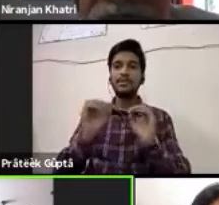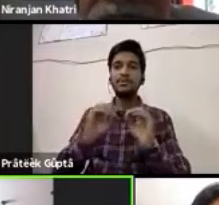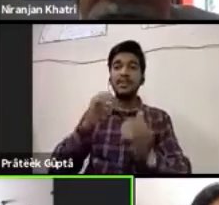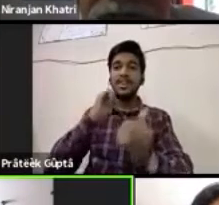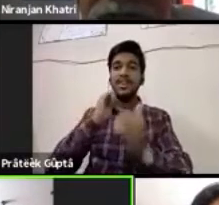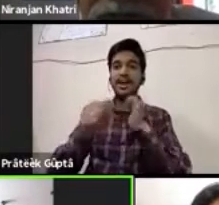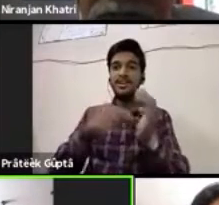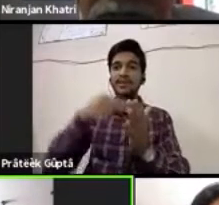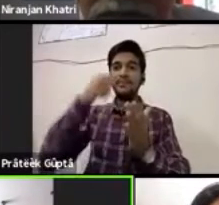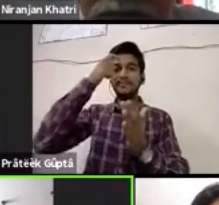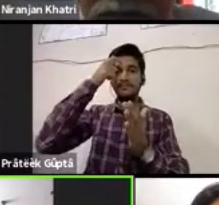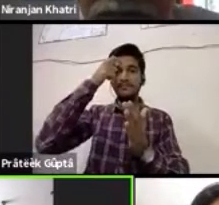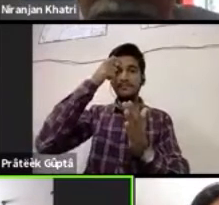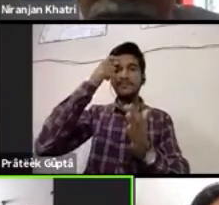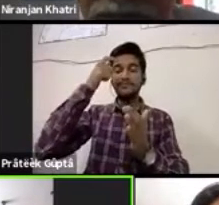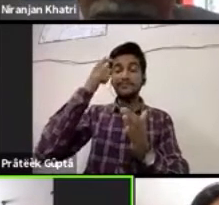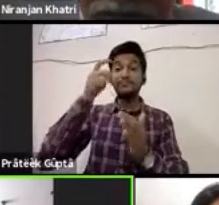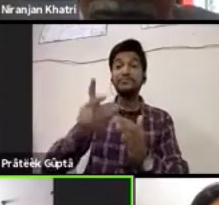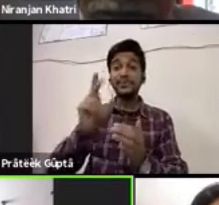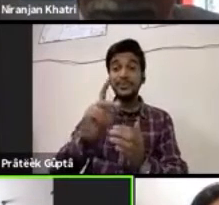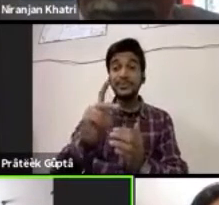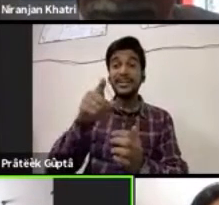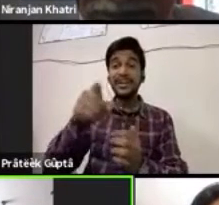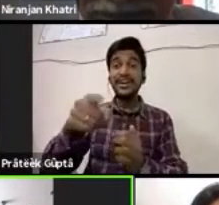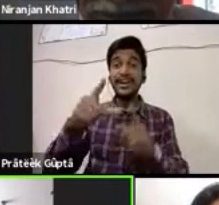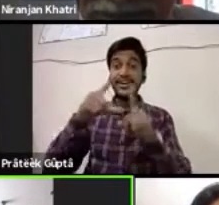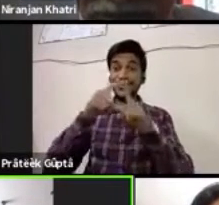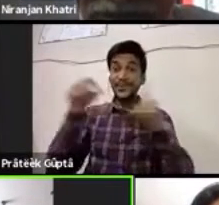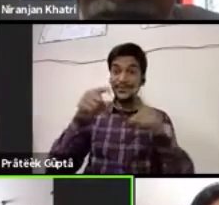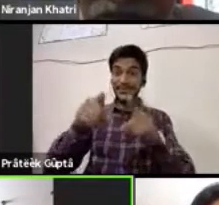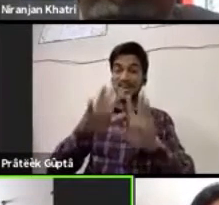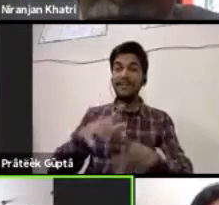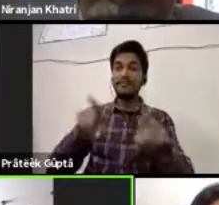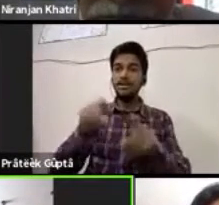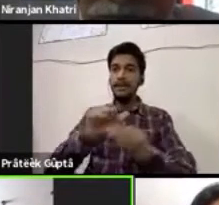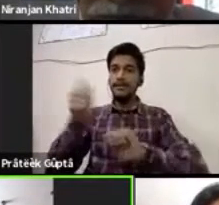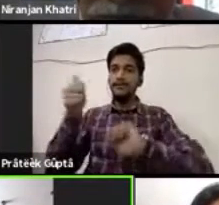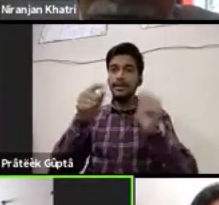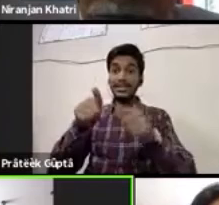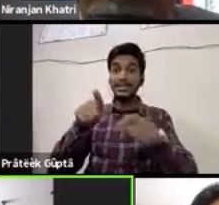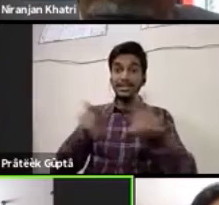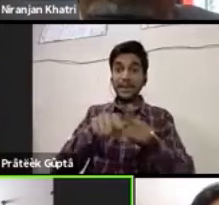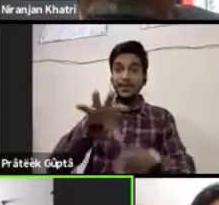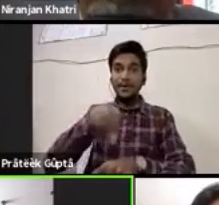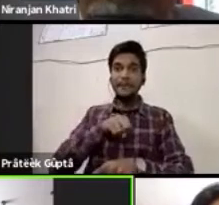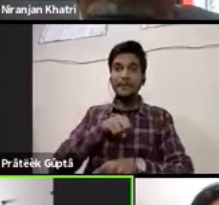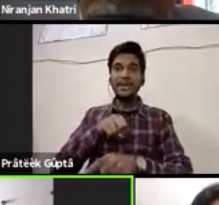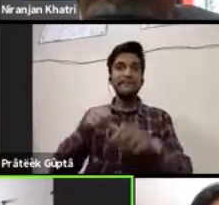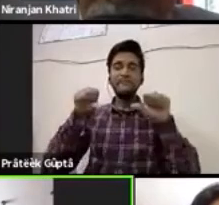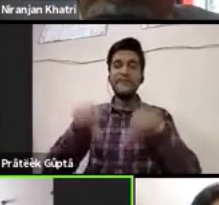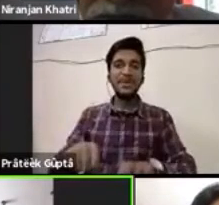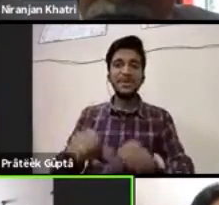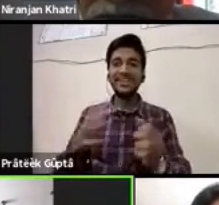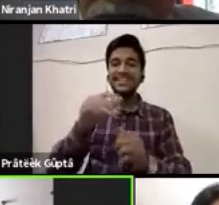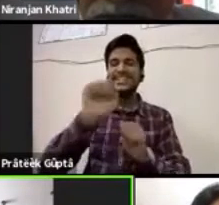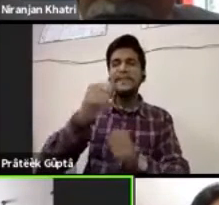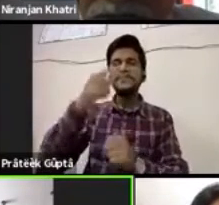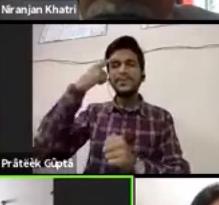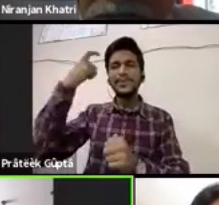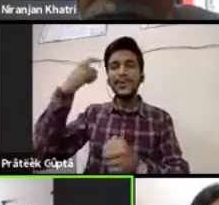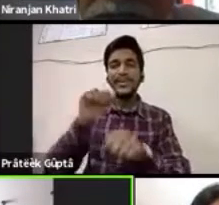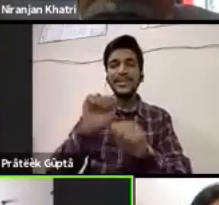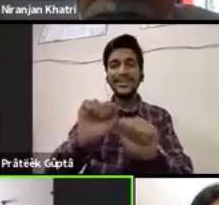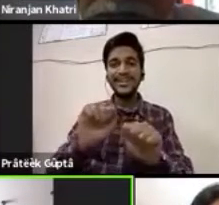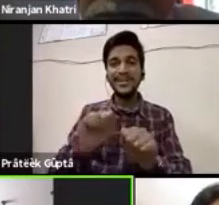नहीं कर पाता, ये मेरा यू नो थॉट है। तो सबके स्पेशल